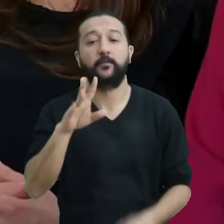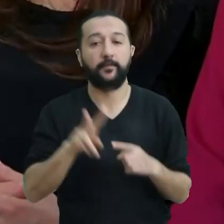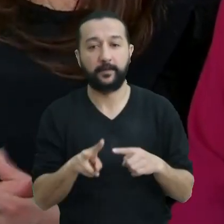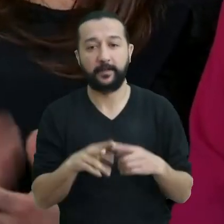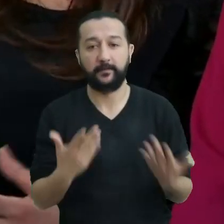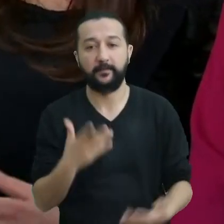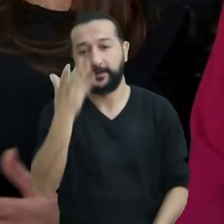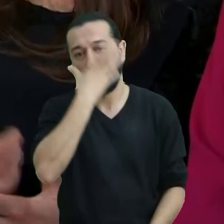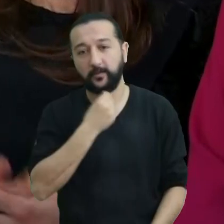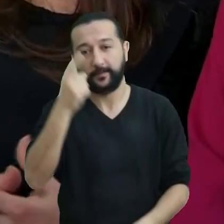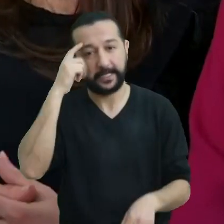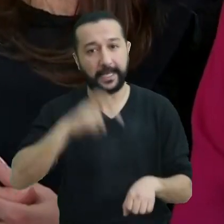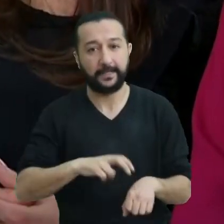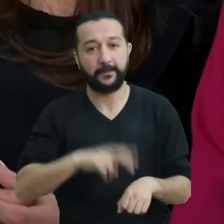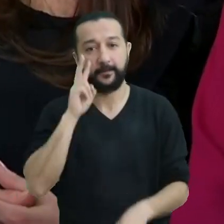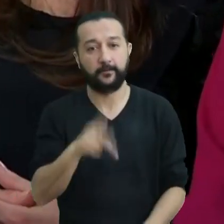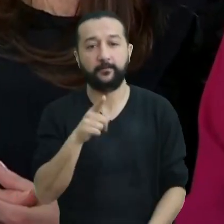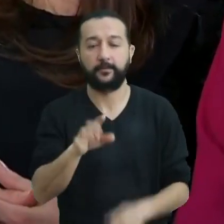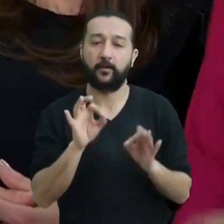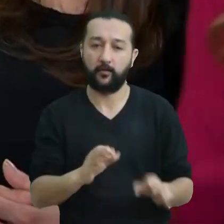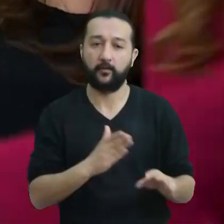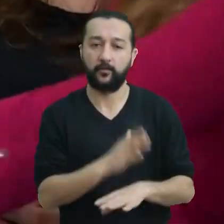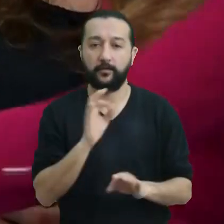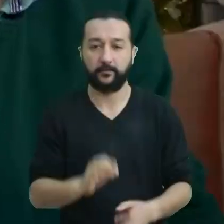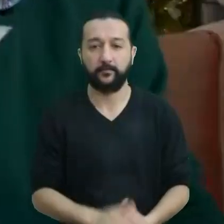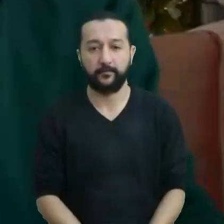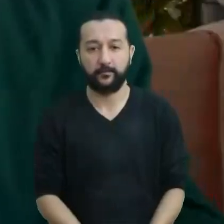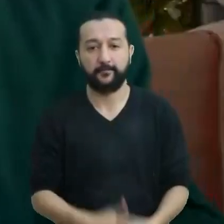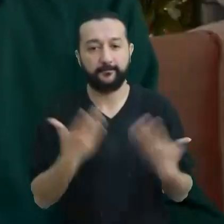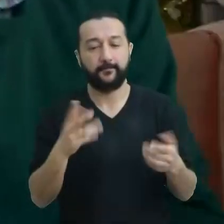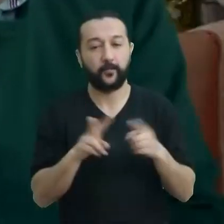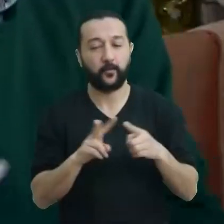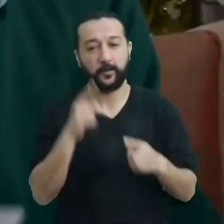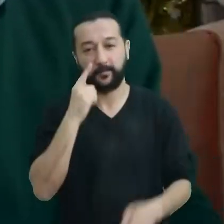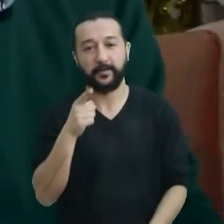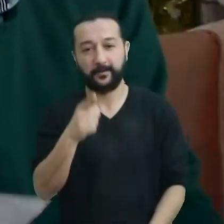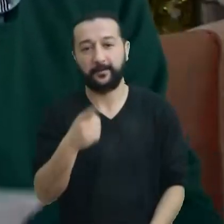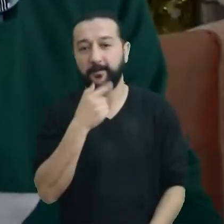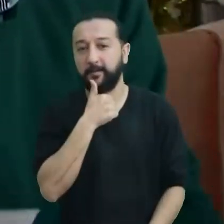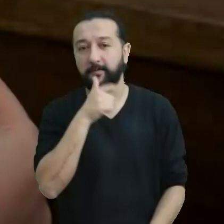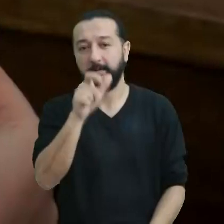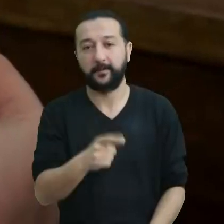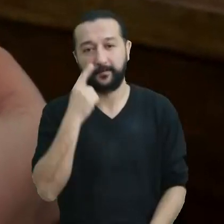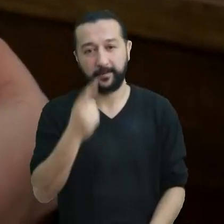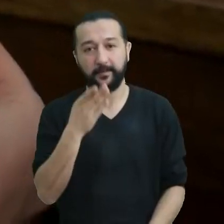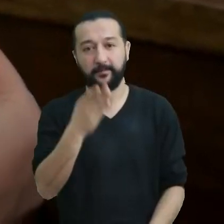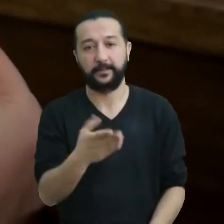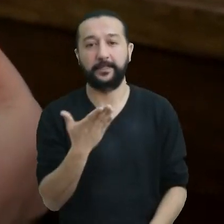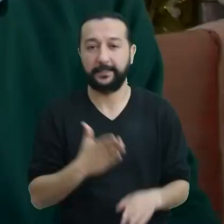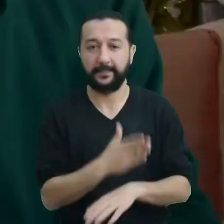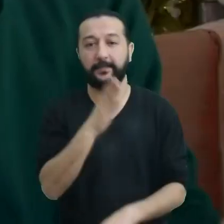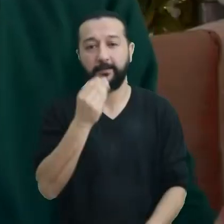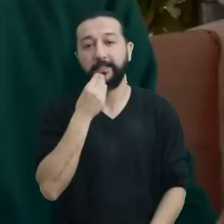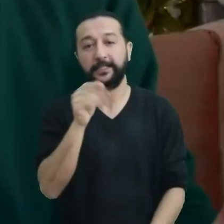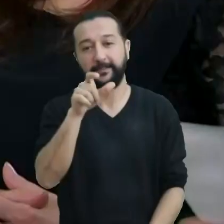Kemal'im. Güzel bir anı görüyorum. Öyle canım, tabii. Ay Nurhoş, bu bişkoma bakar mısın? Yalnız hakikaten